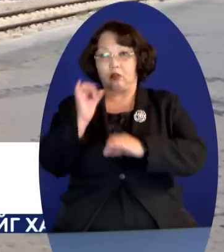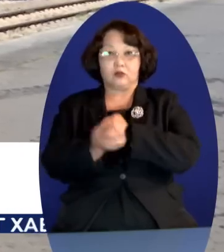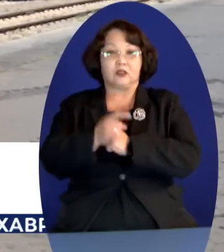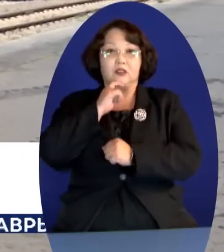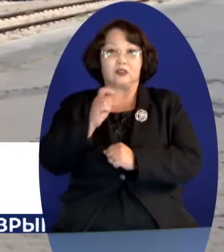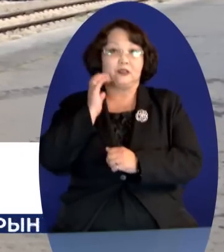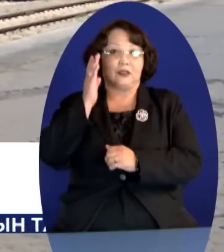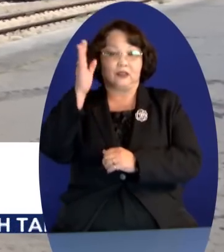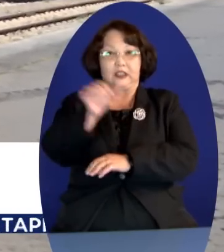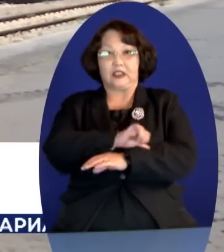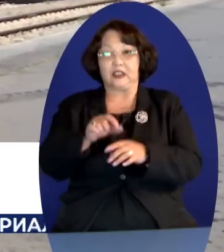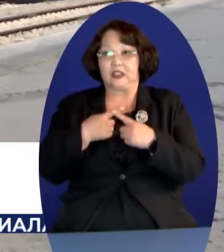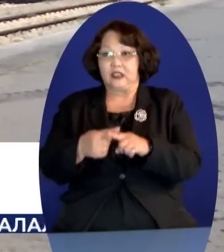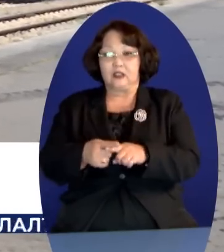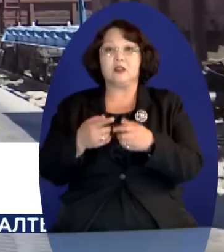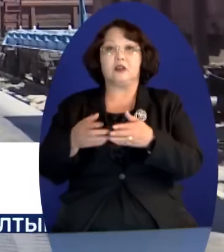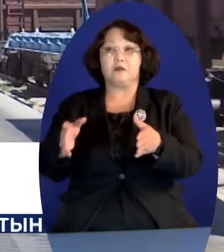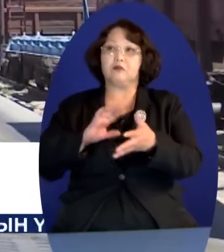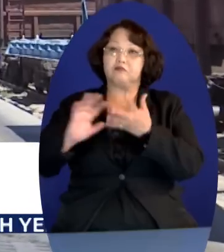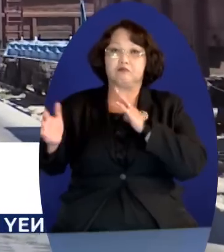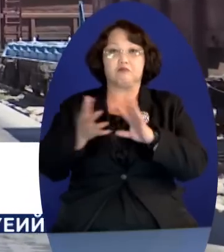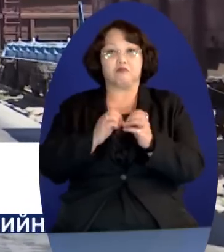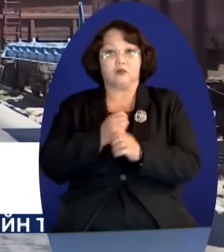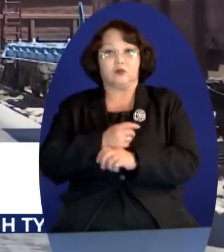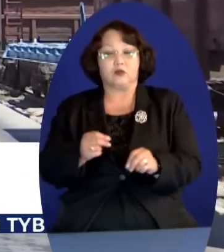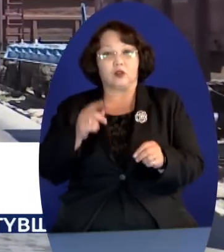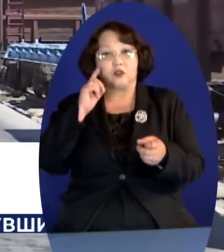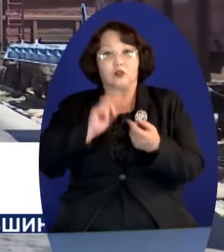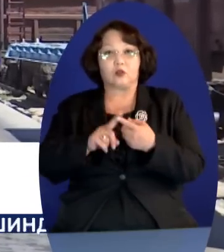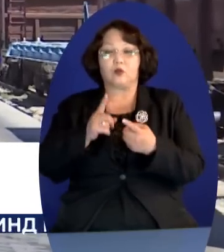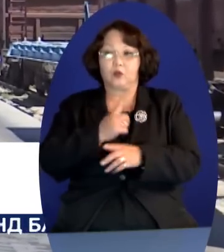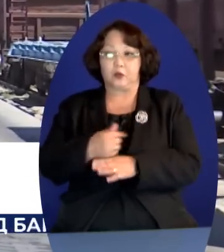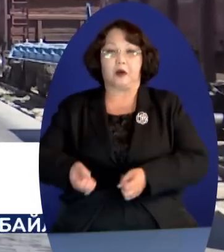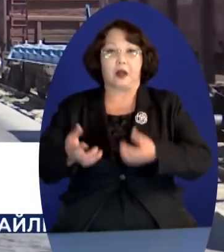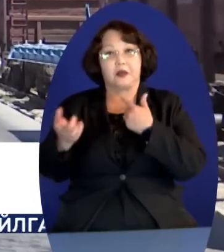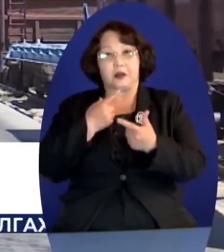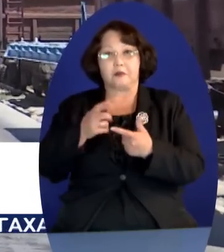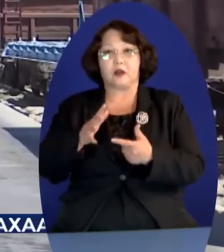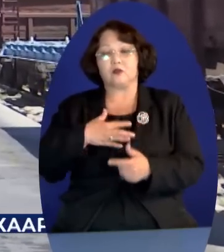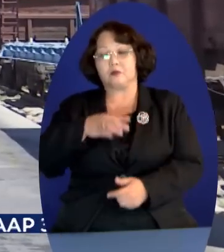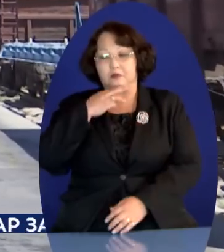цаашид хилийн нэвтрэх чадварыг нэмэгдүүлэх талаар үр дүндээ яриа хэлцээрт хүрэх боломжтой талаар мэдээллээ.